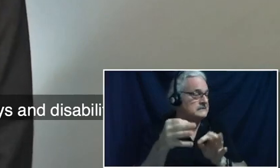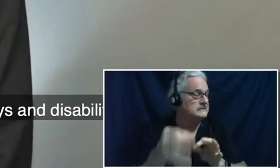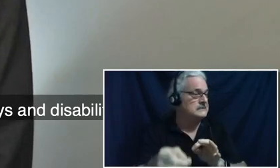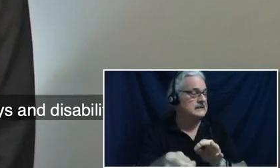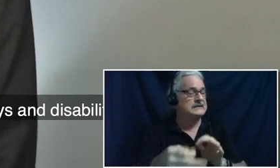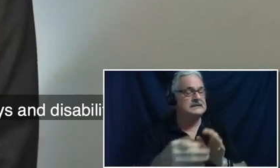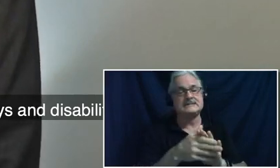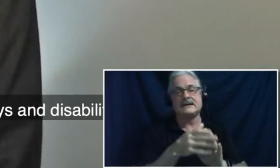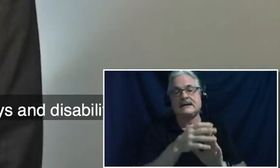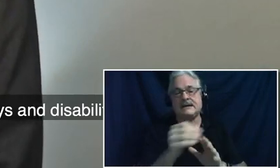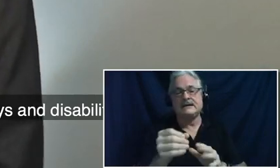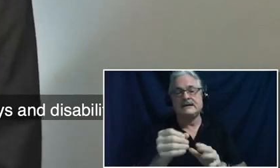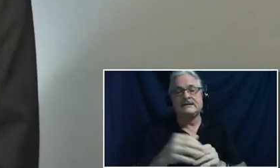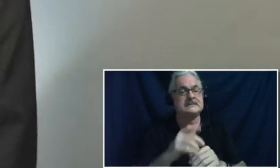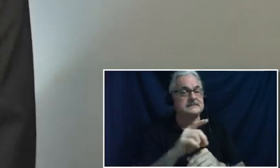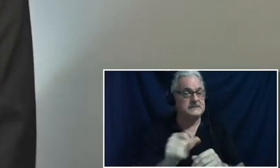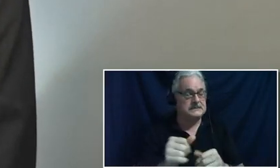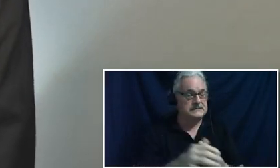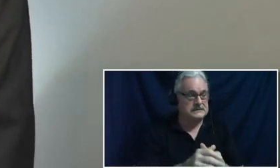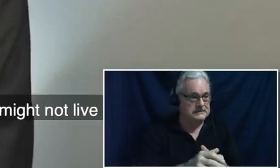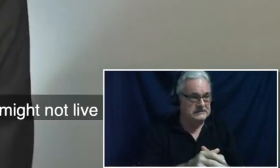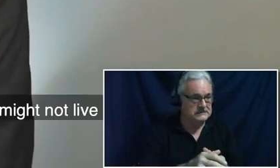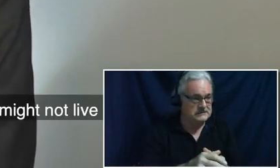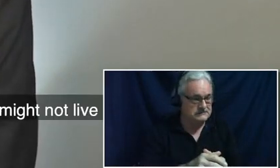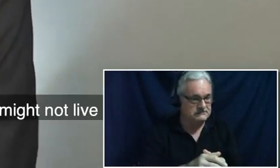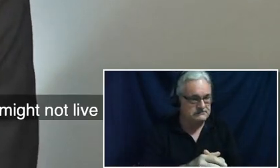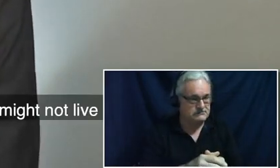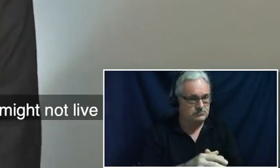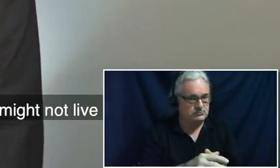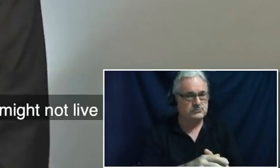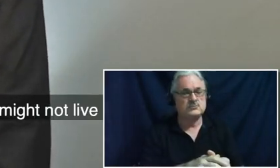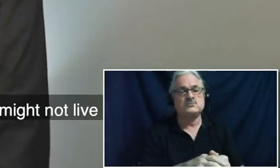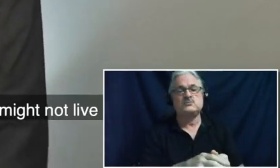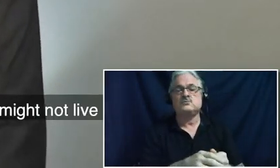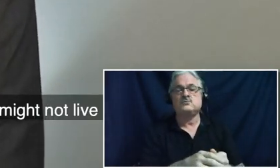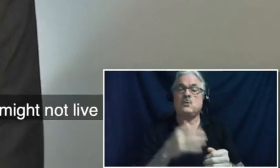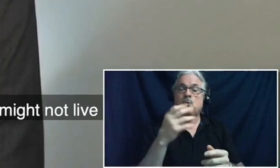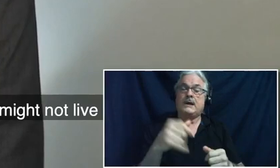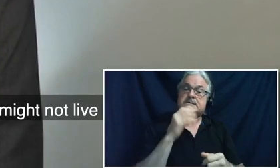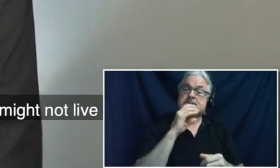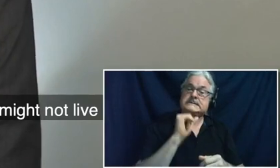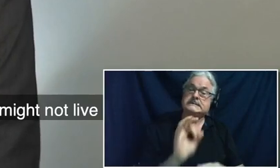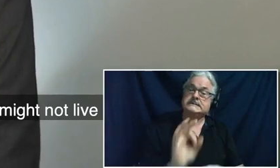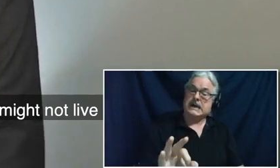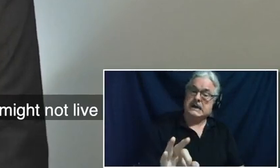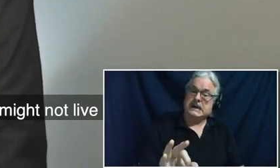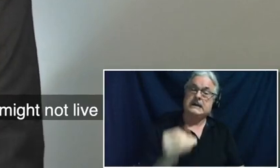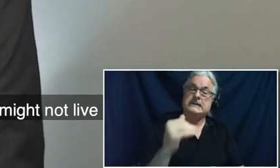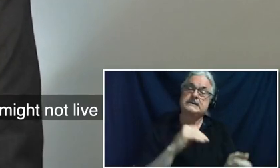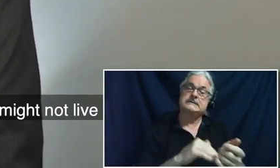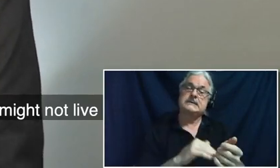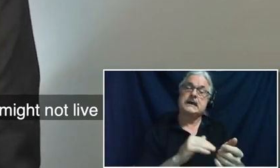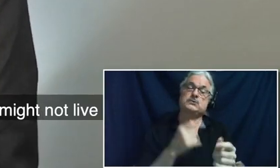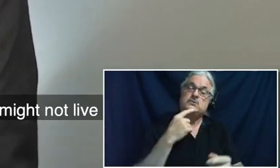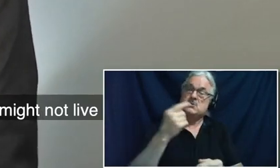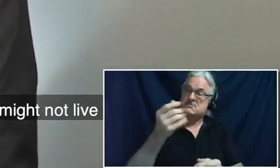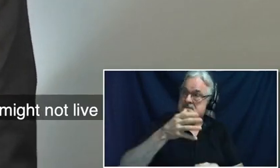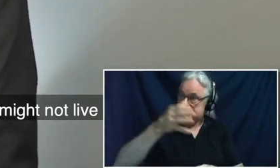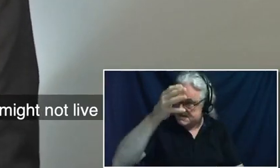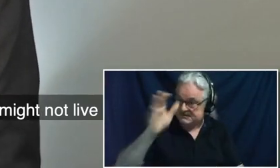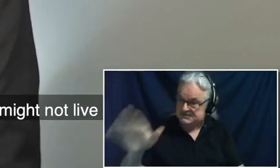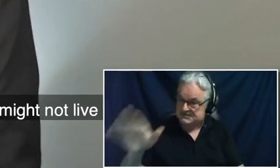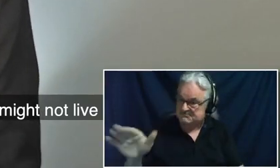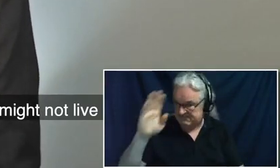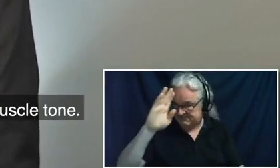énorme préoccupation pour les élèves autochtones, une communauté d'apprenants qui, même avant la pandémie, se heurtait à de grandes inégalités lorsqu'il s'agit d'obtenir